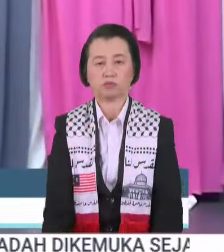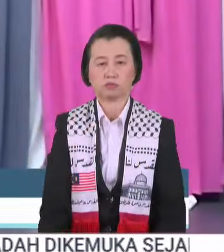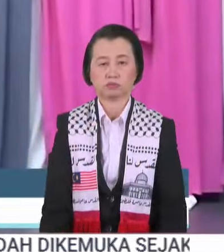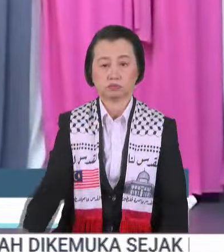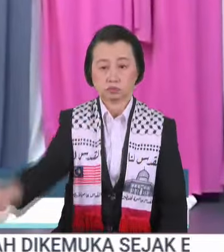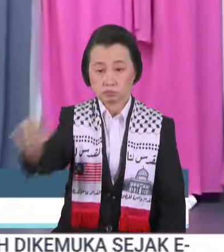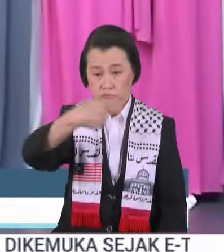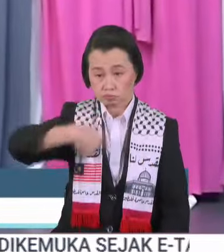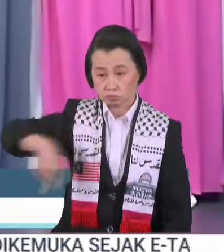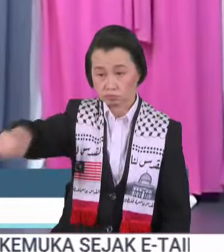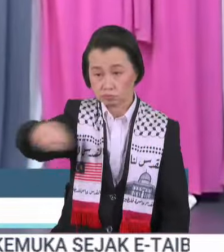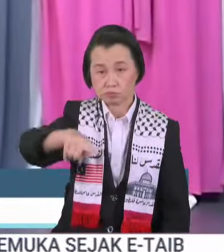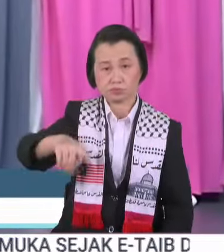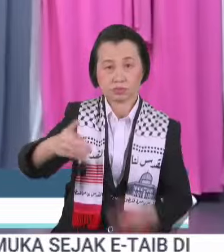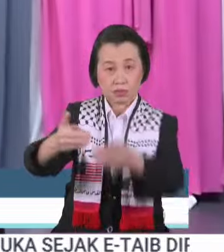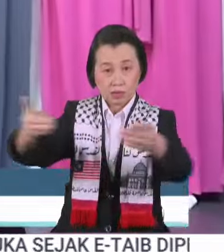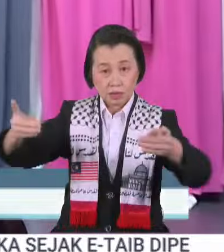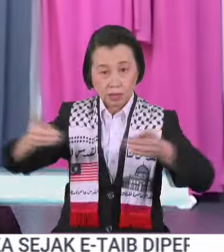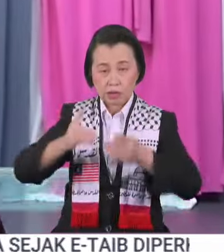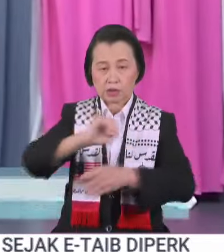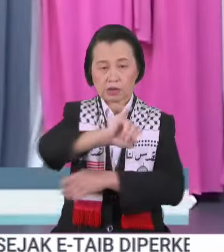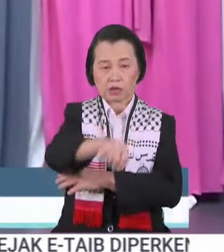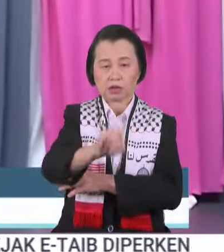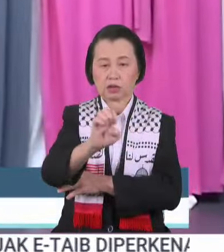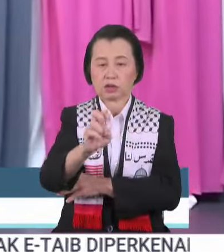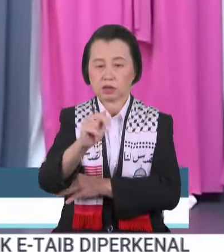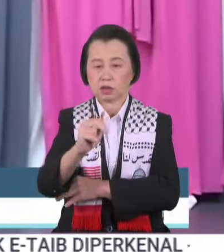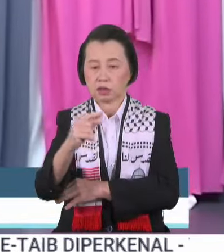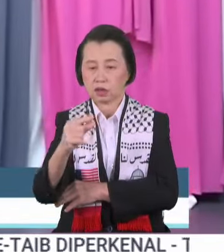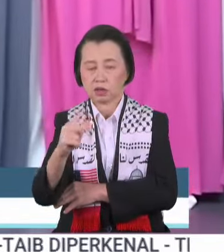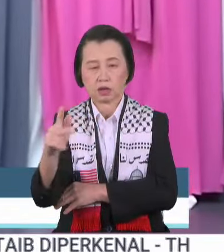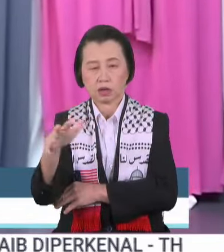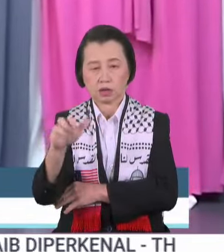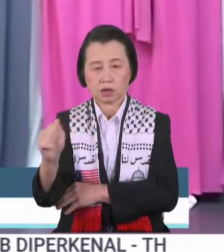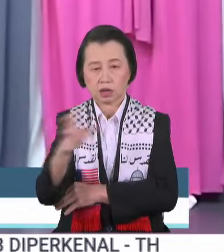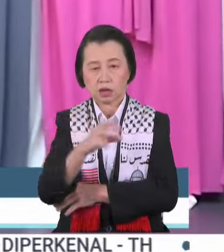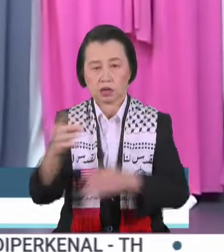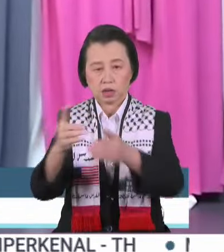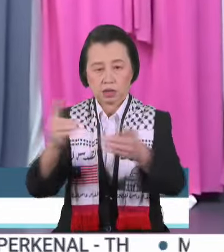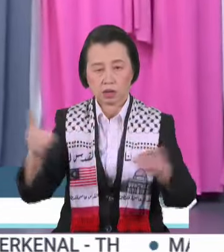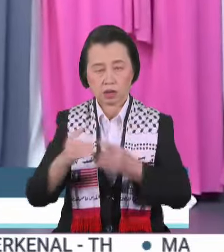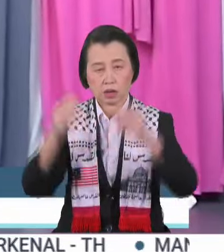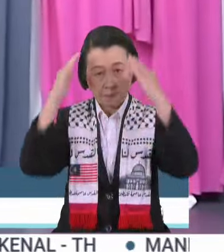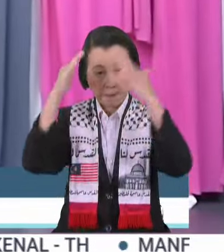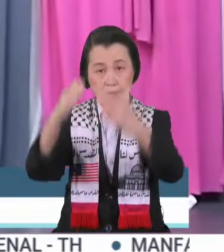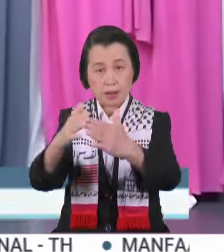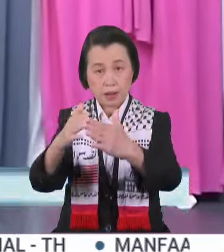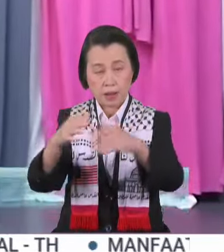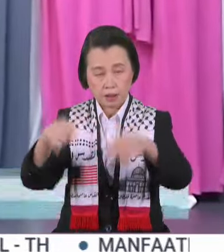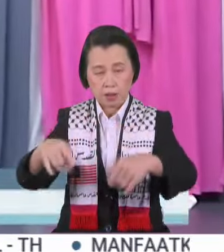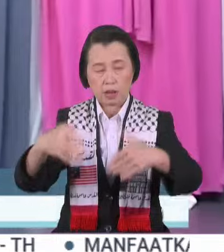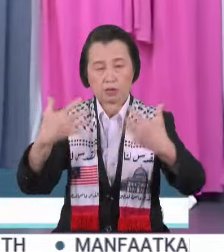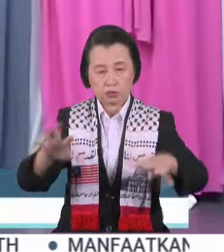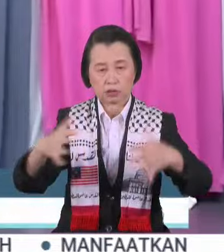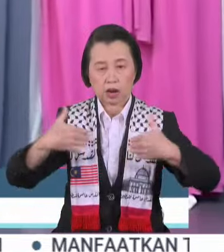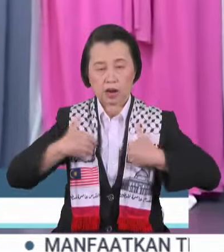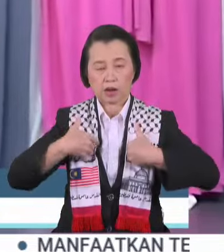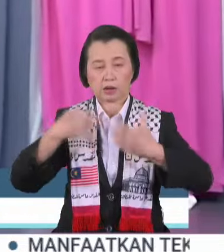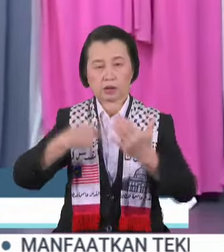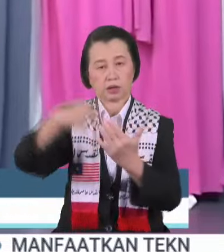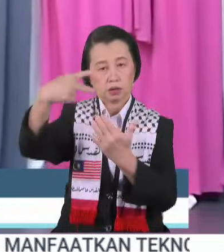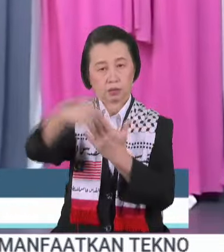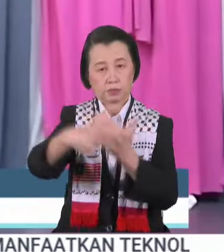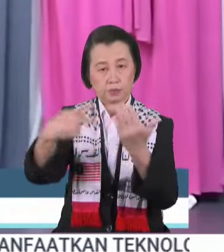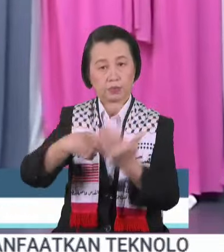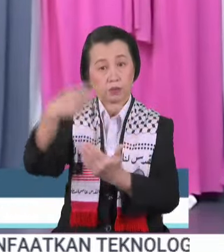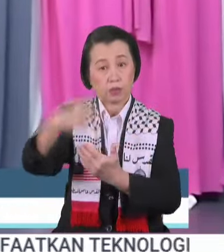melalui Pejabat Agama Islam Daerah Jengke bersama dengan Majlis Agama Islam dan Rasam melalui Pahang, Cawangan Jengke, kita telah mengadakan